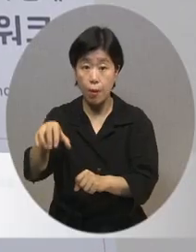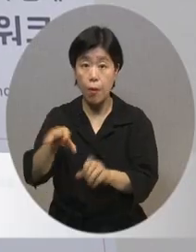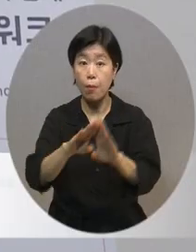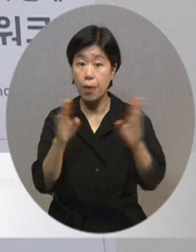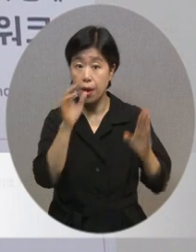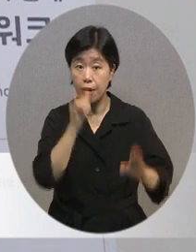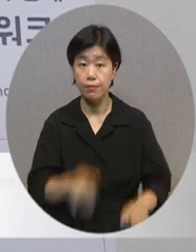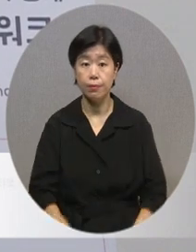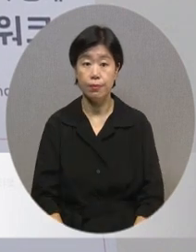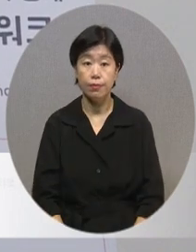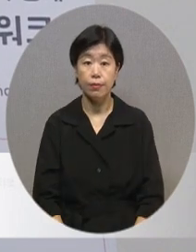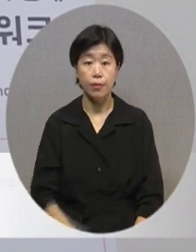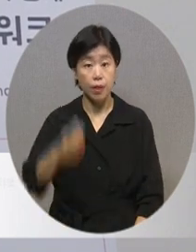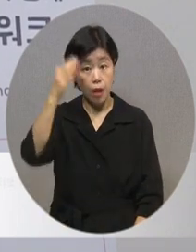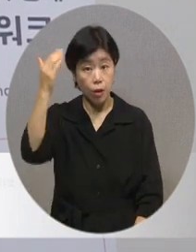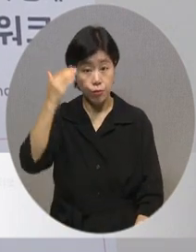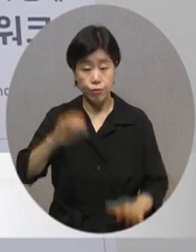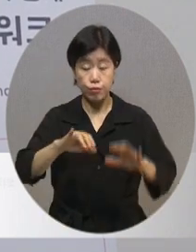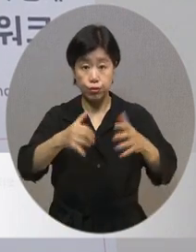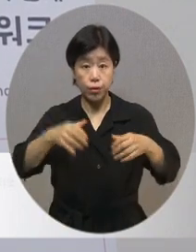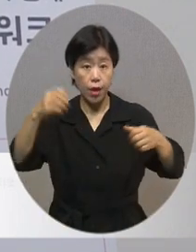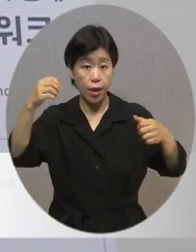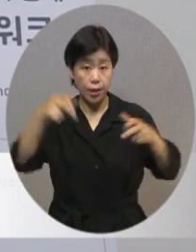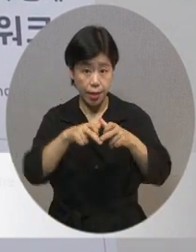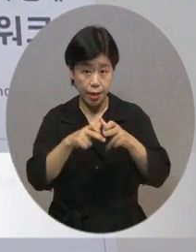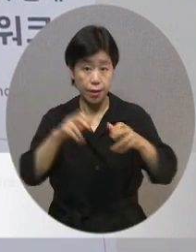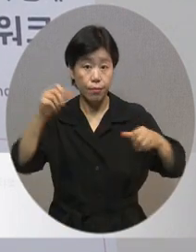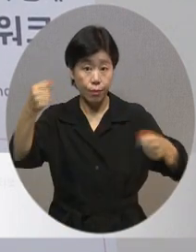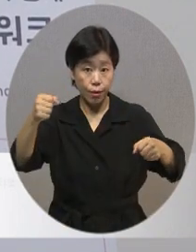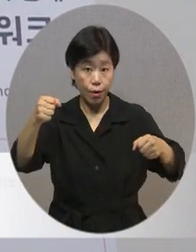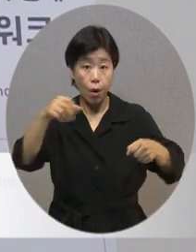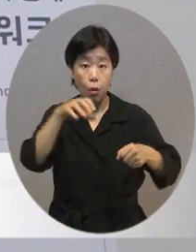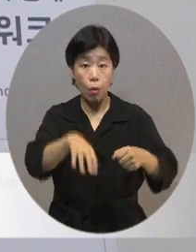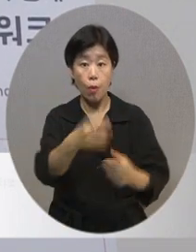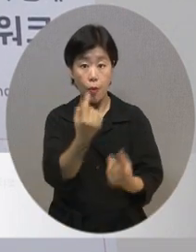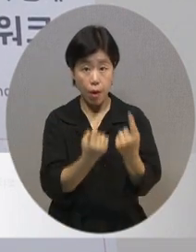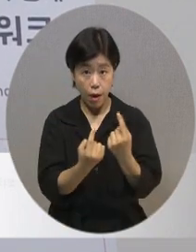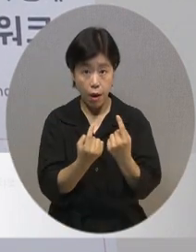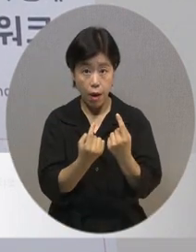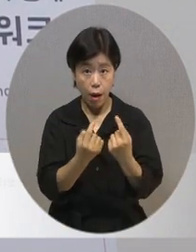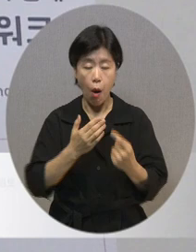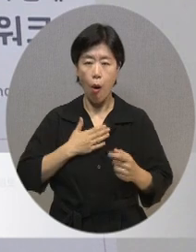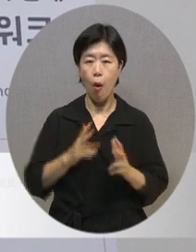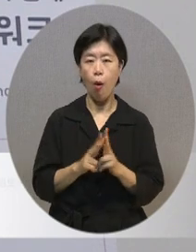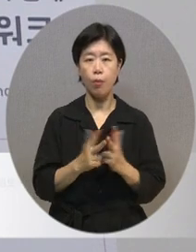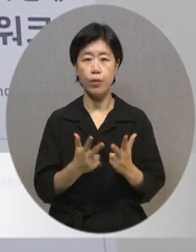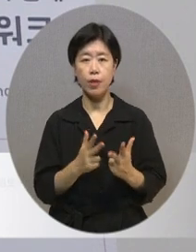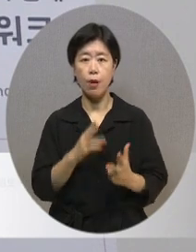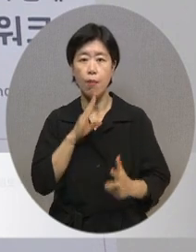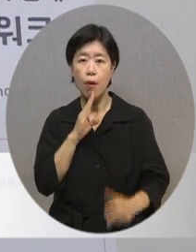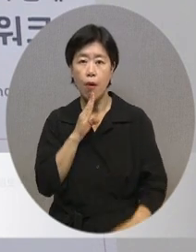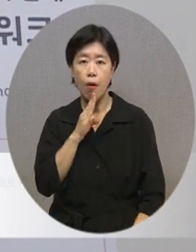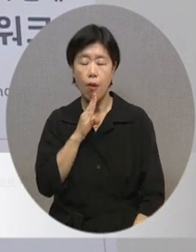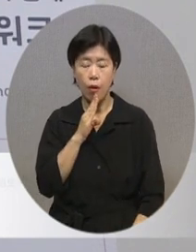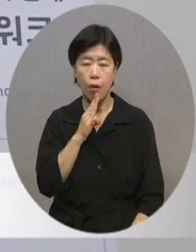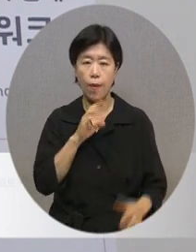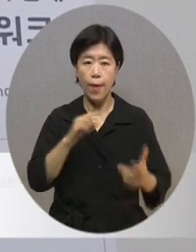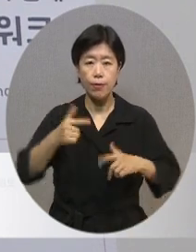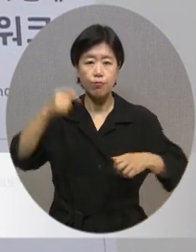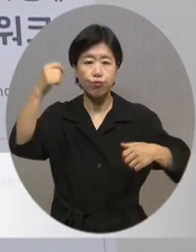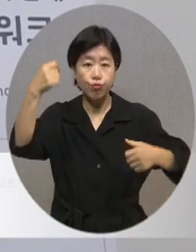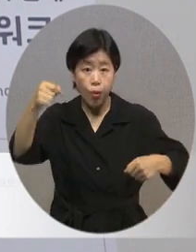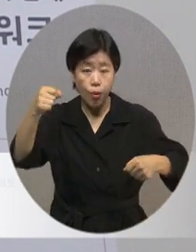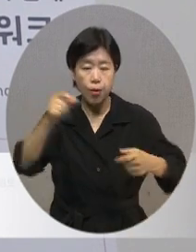대한민국 국제 장애인 무용제에 와서 자기 본인들이 진짜 예술가임을, 무용가임을 확인하는 이런 자리이고요. 그리고